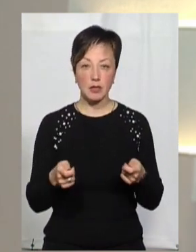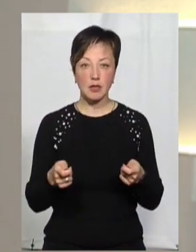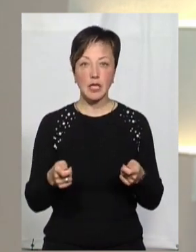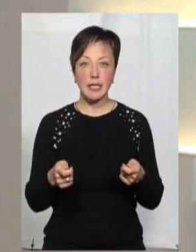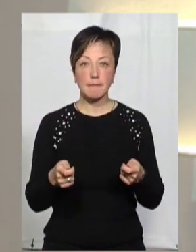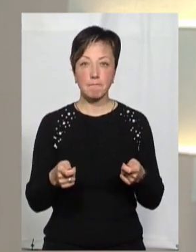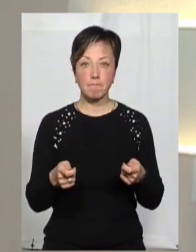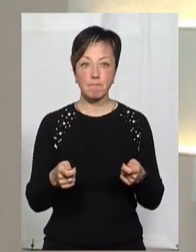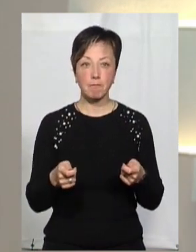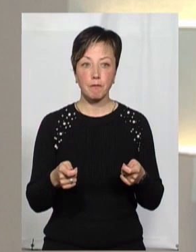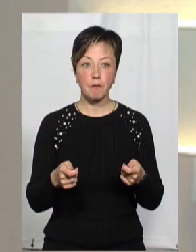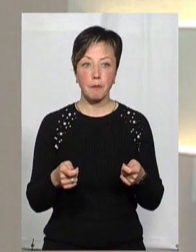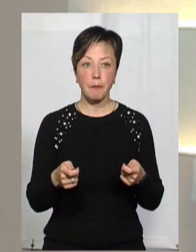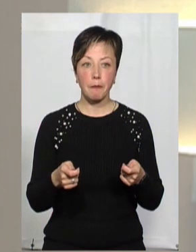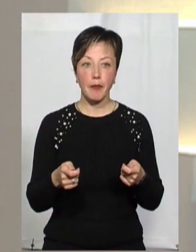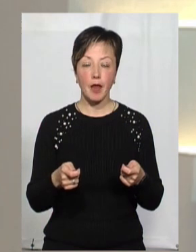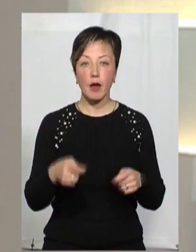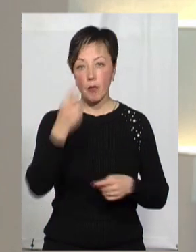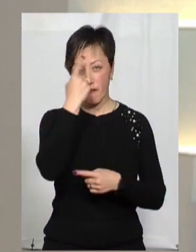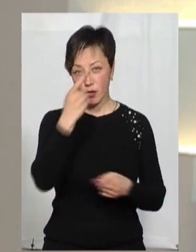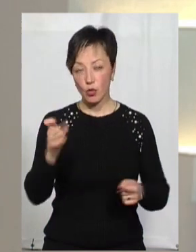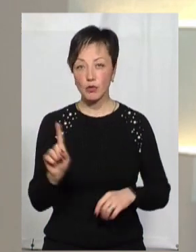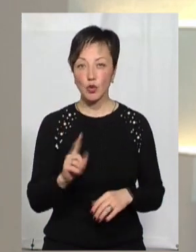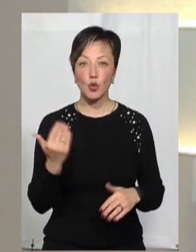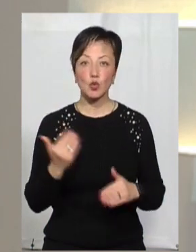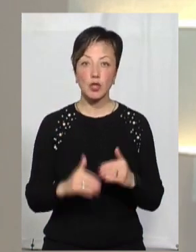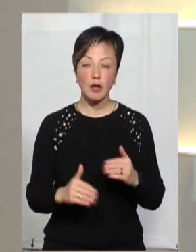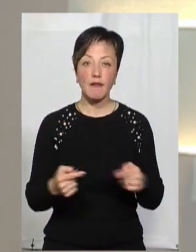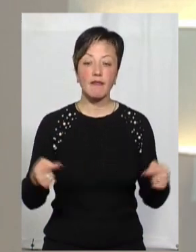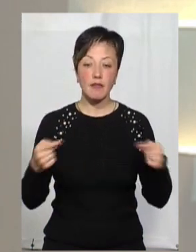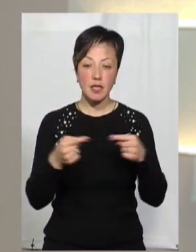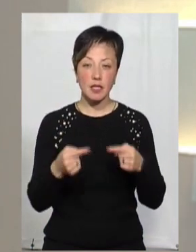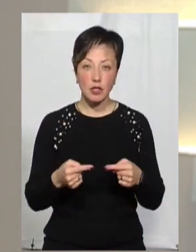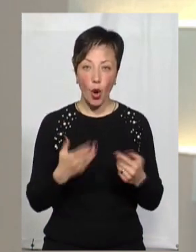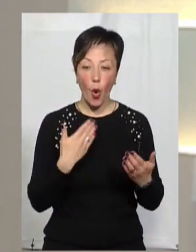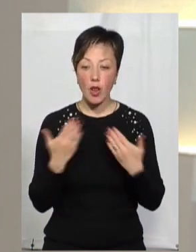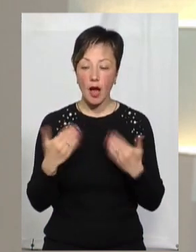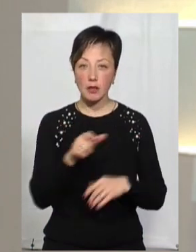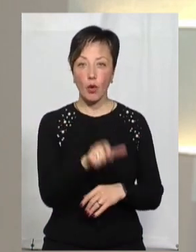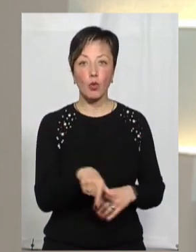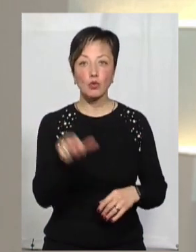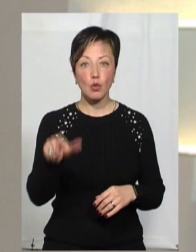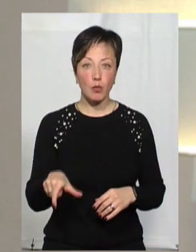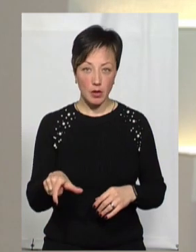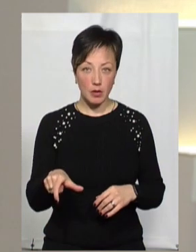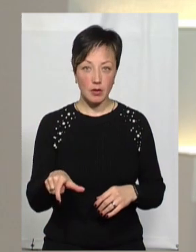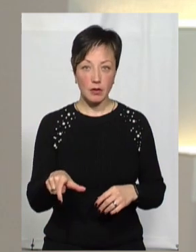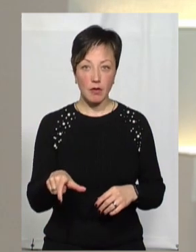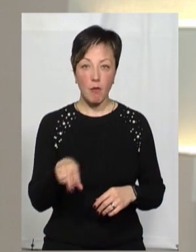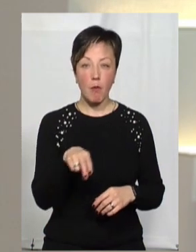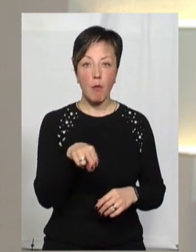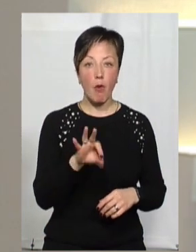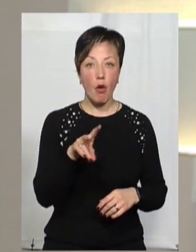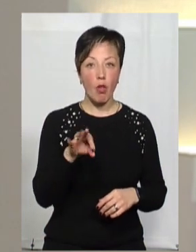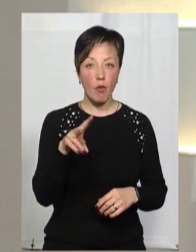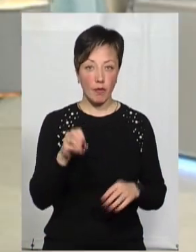Роман Примуш сьогодні на брифінгу повідомив, що вже визначено коло контактних осіб у